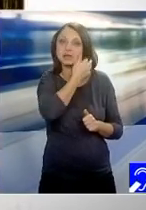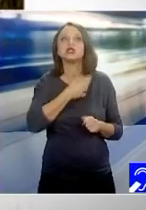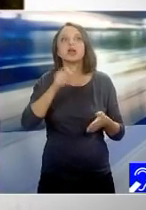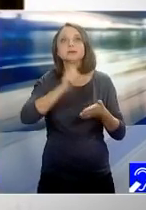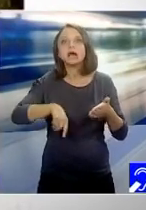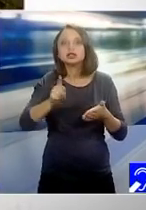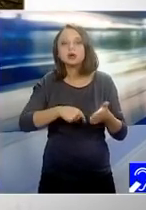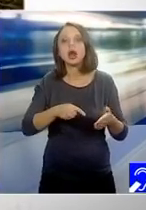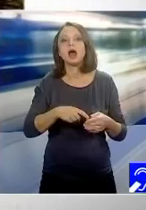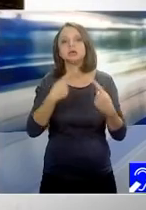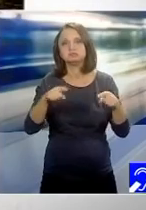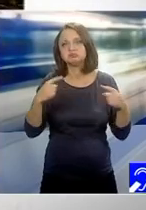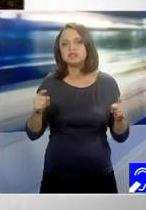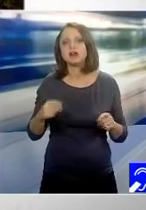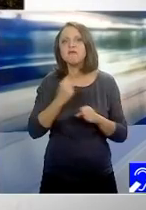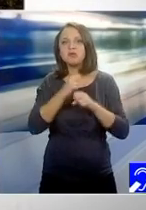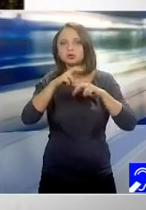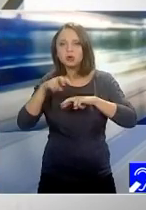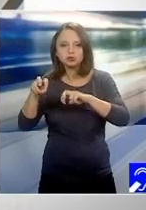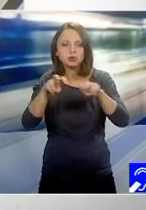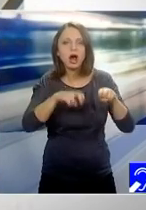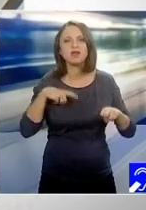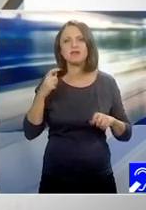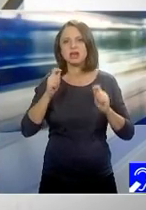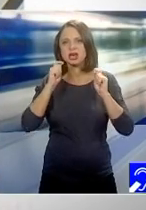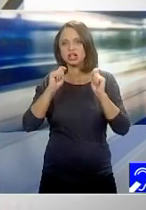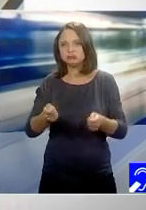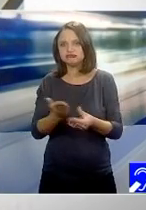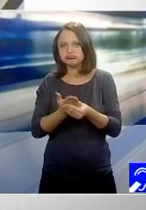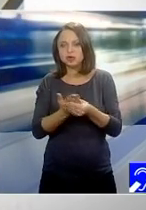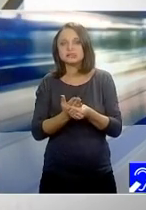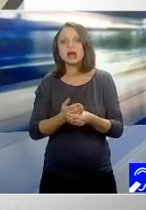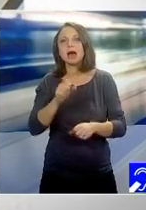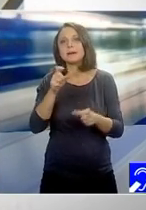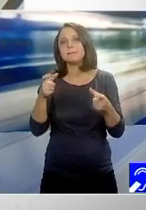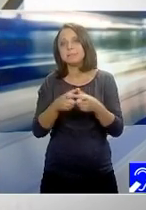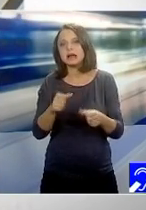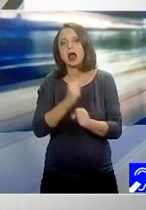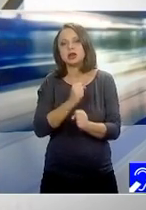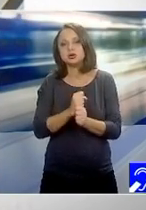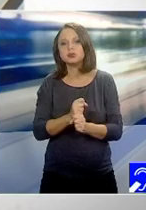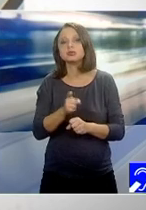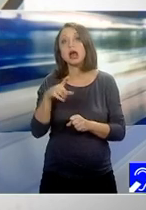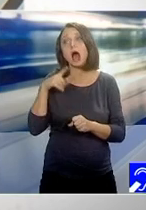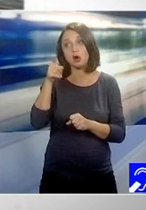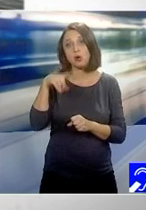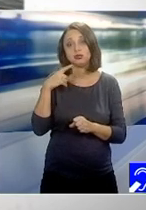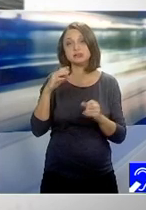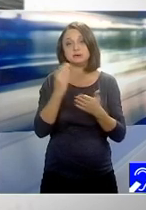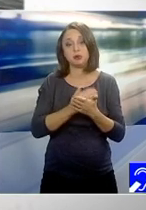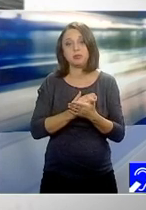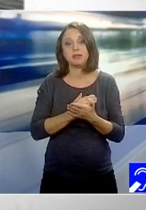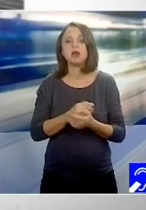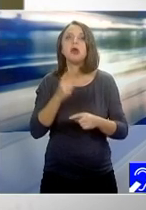de ocoale, președinte e compostelat, am făcut controle, sunt dosare penale în lucru, Mai mult de atât nu putem face, dar la Măgut sunt probleme. Vorbim de toată zona montan, vorbim și